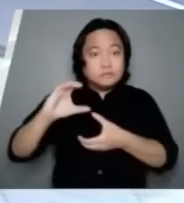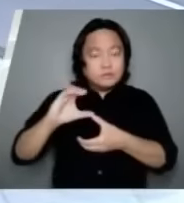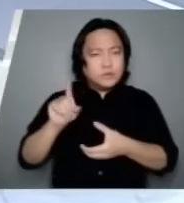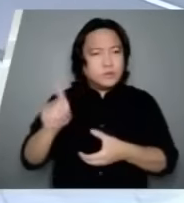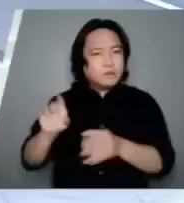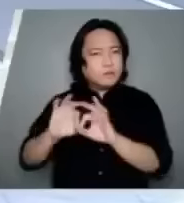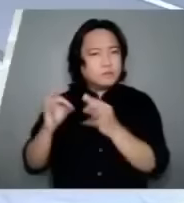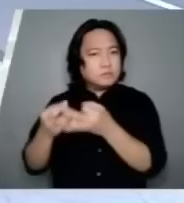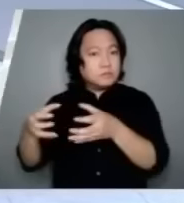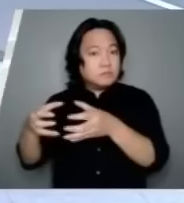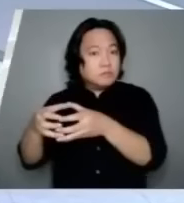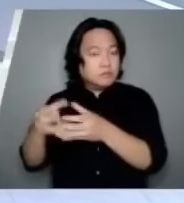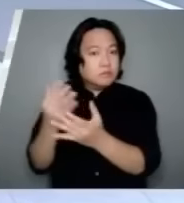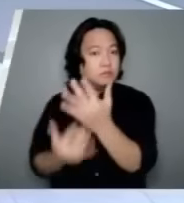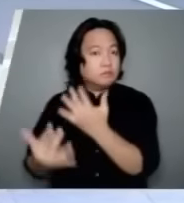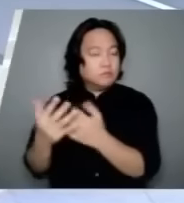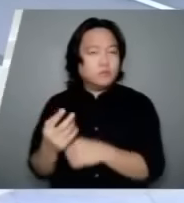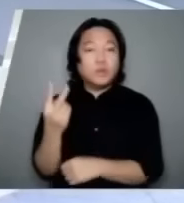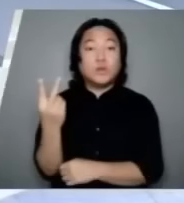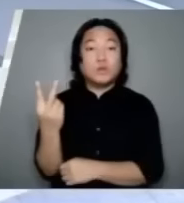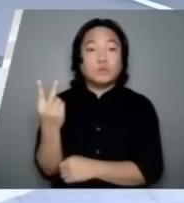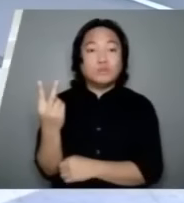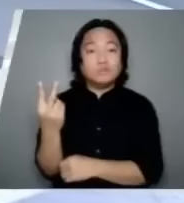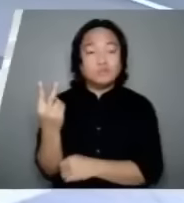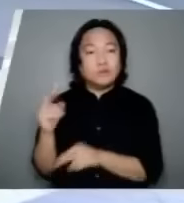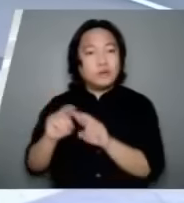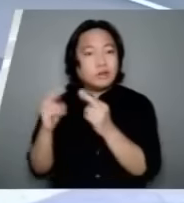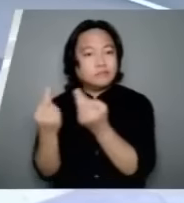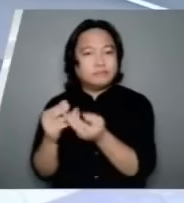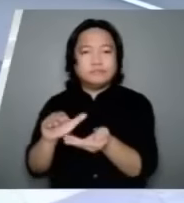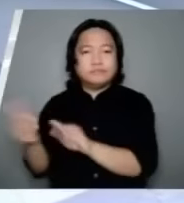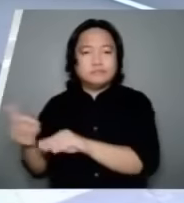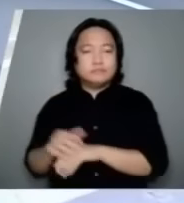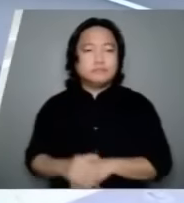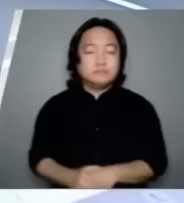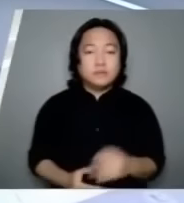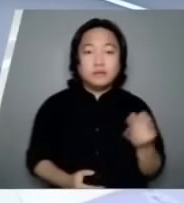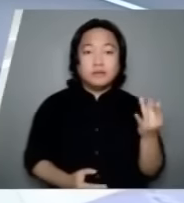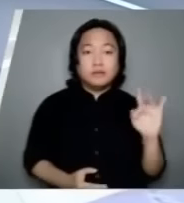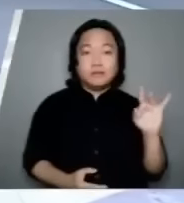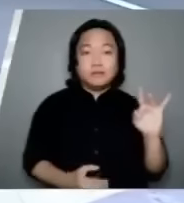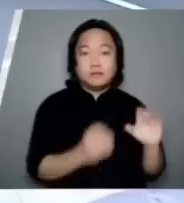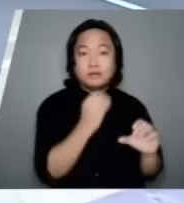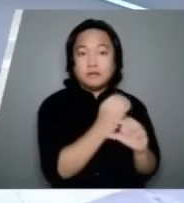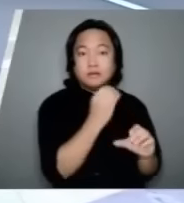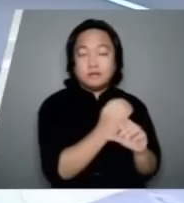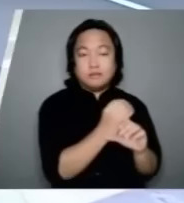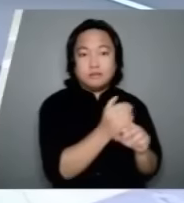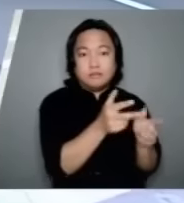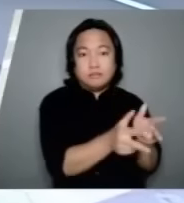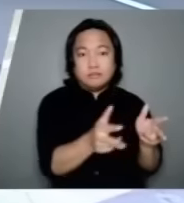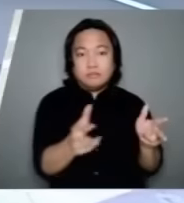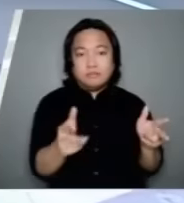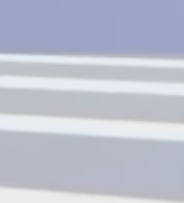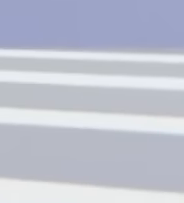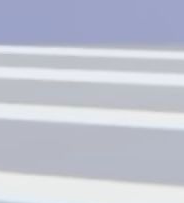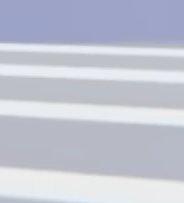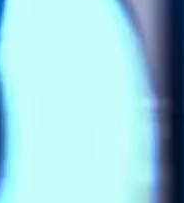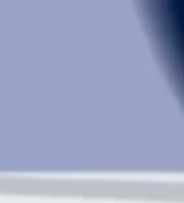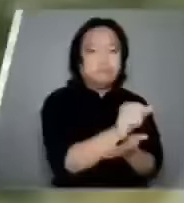ng dalawang kaanak. 18 sasakyan naman ang natupok sa parking area sa NAIA. Ating